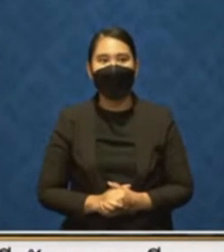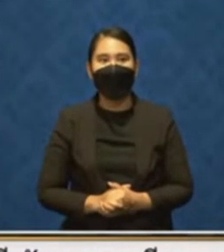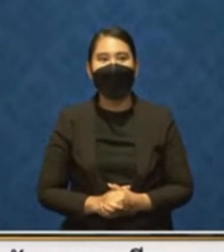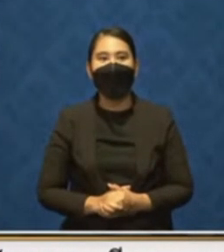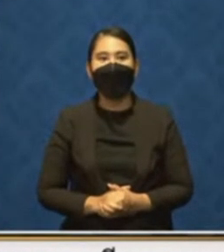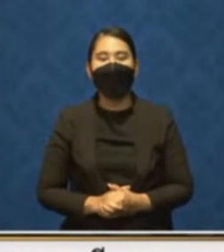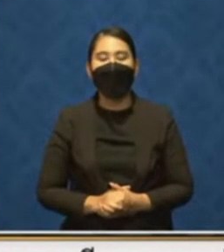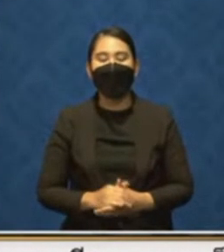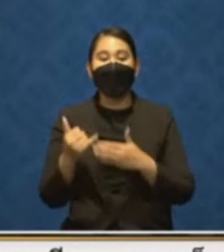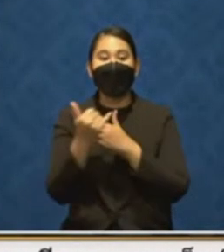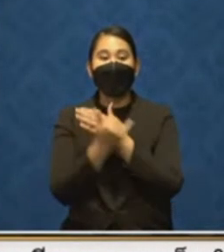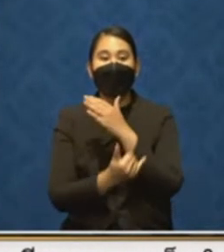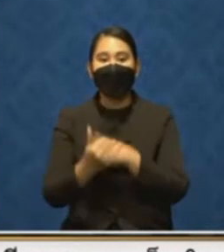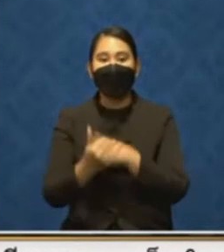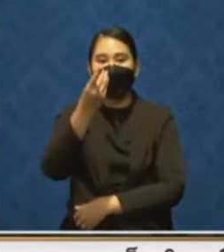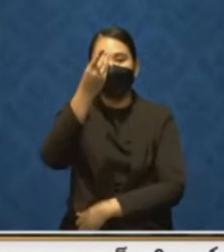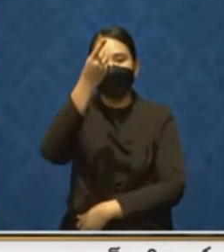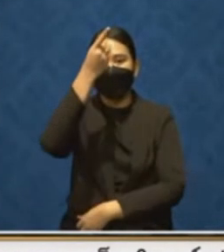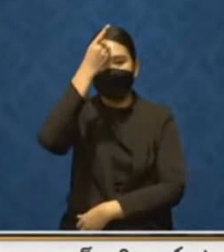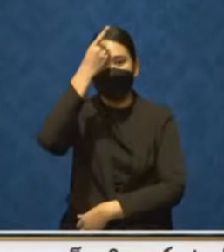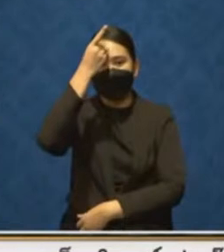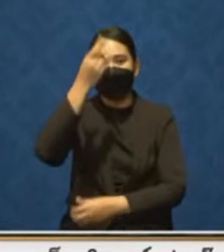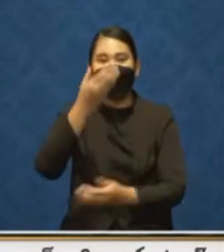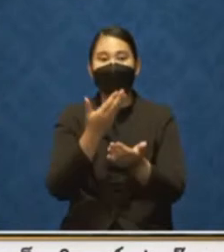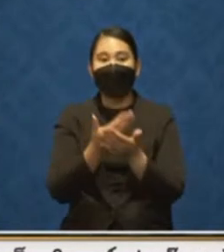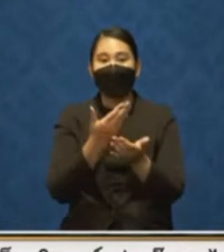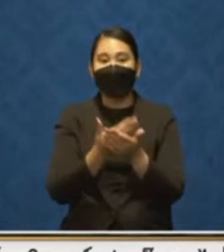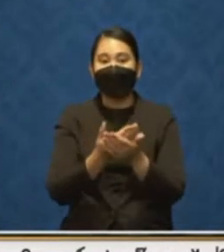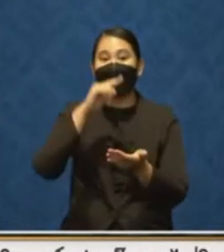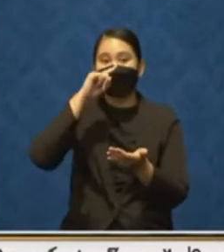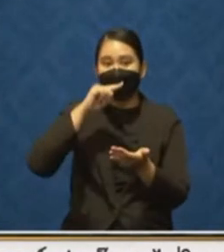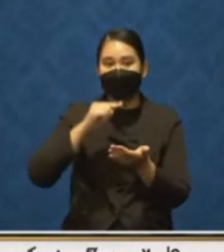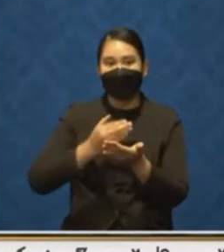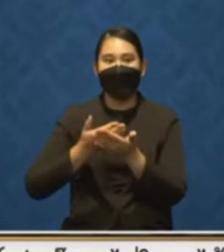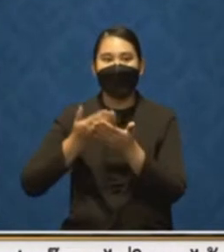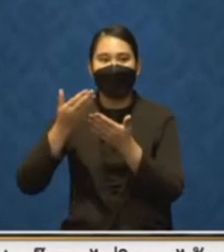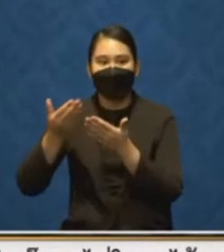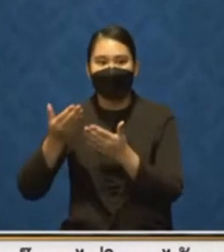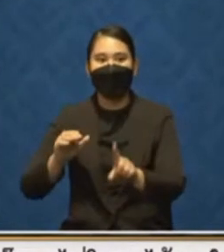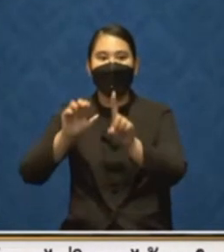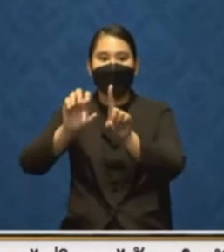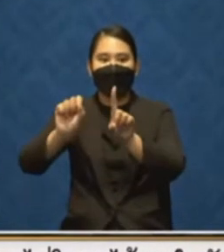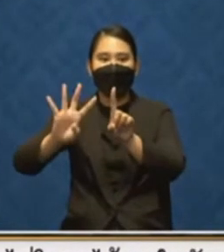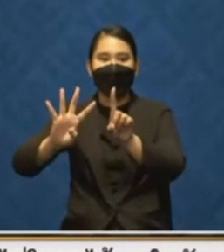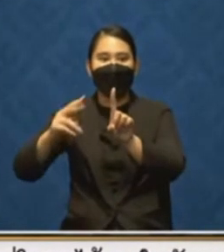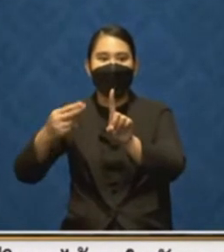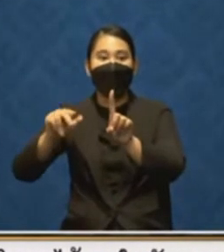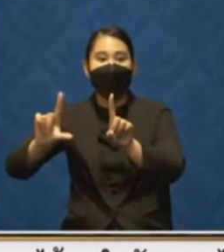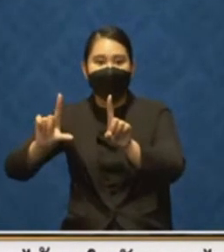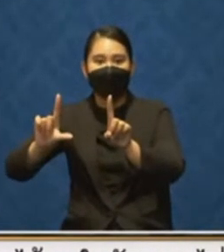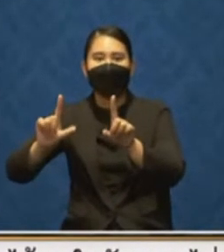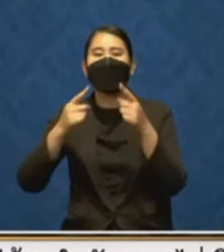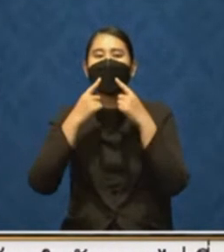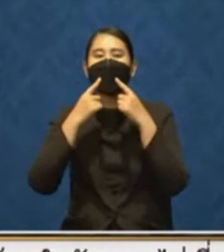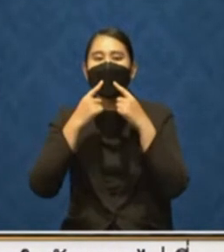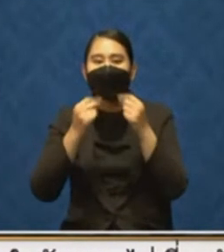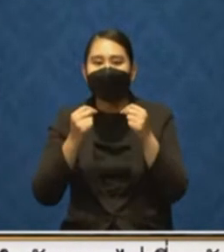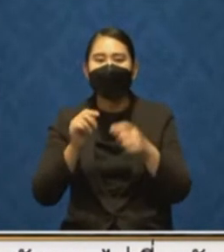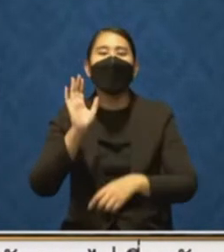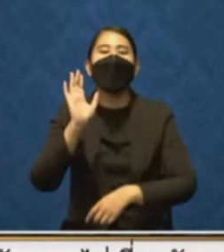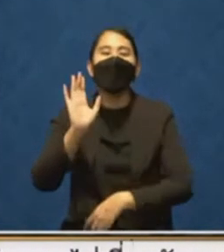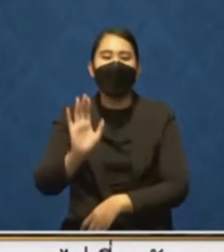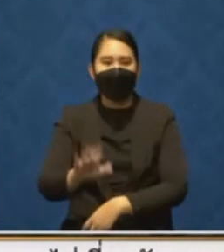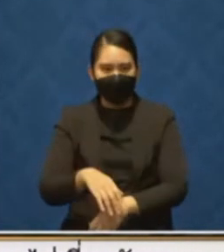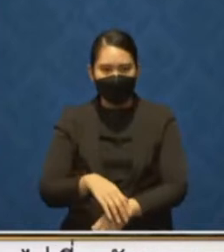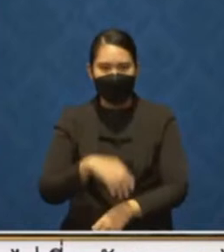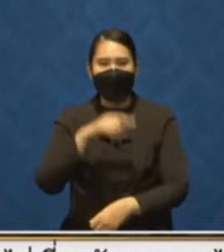จีนมณีใช้เงินคนไทยไปซื้อครับหนึ่งแสนสี่หมื่นล้านบาทท่านอาจจะตอบว่าอันไหนที่ไรอยู่ประเทศไทย